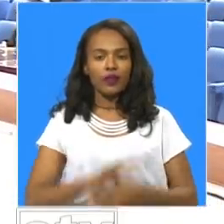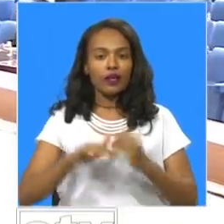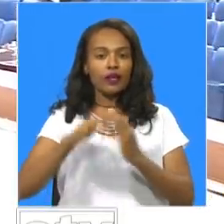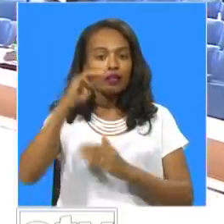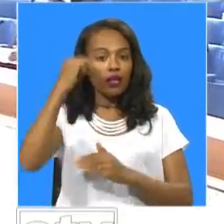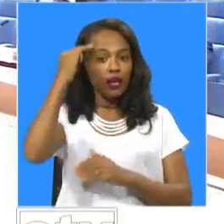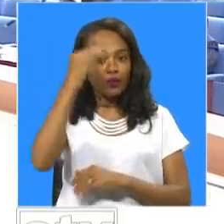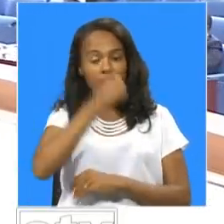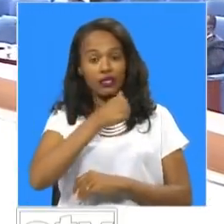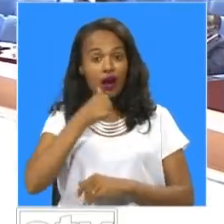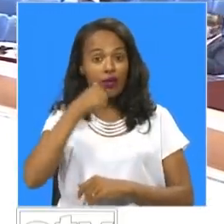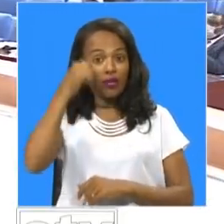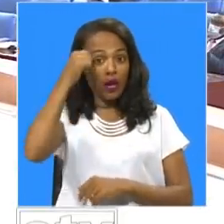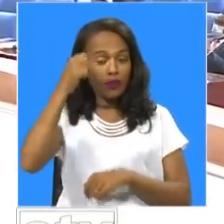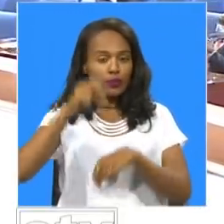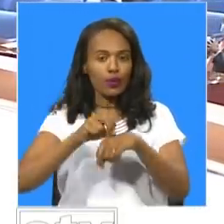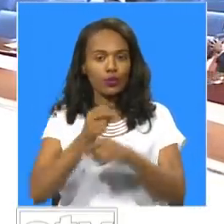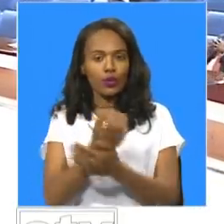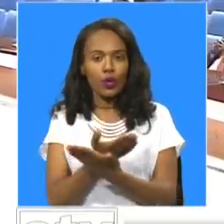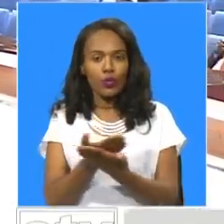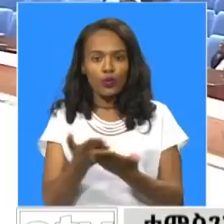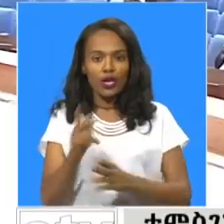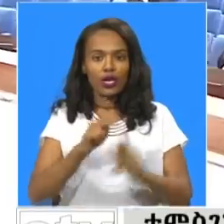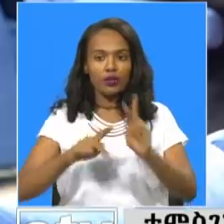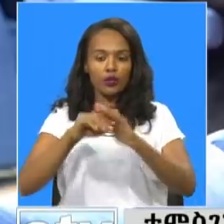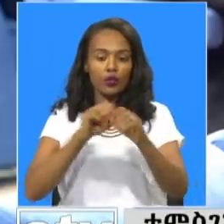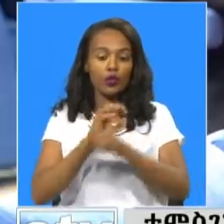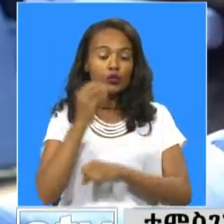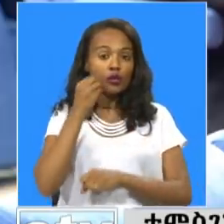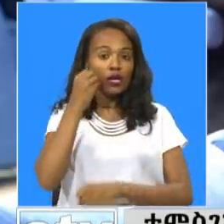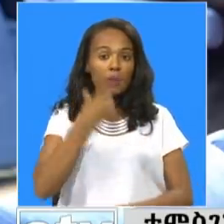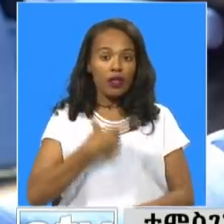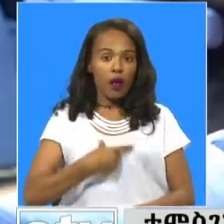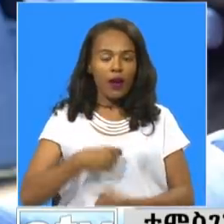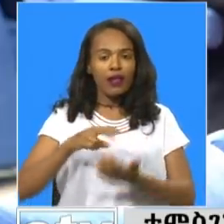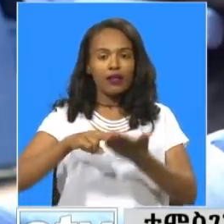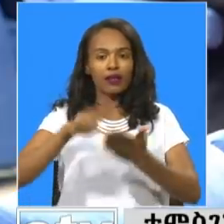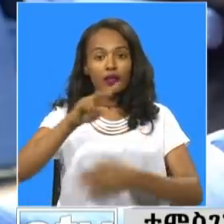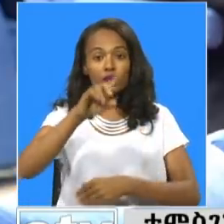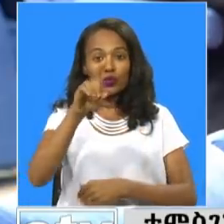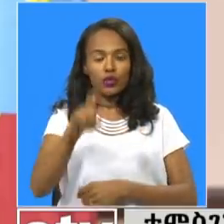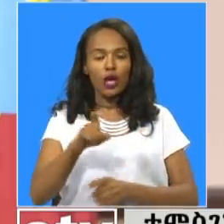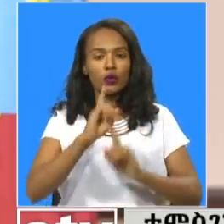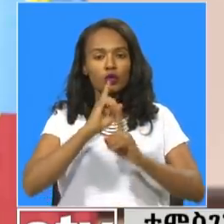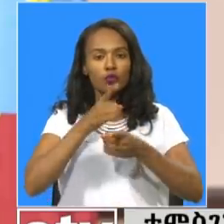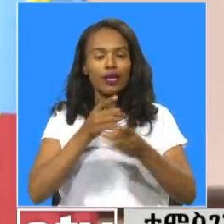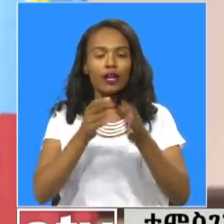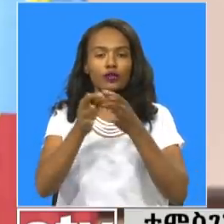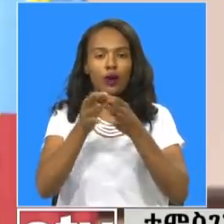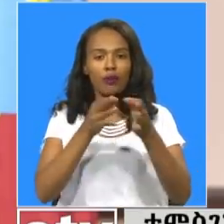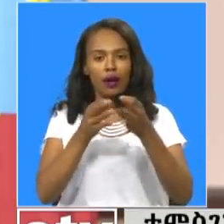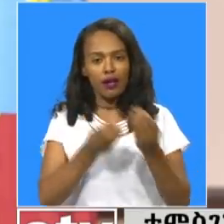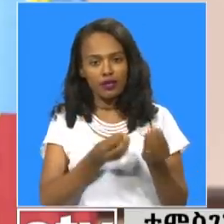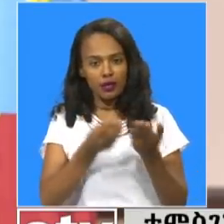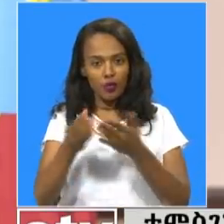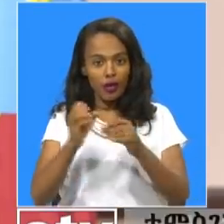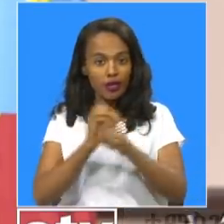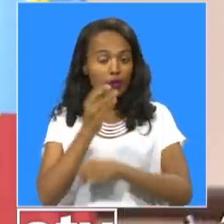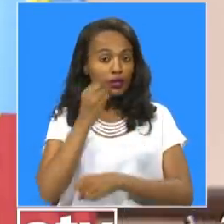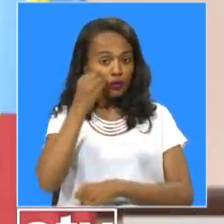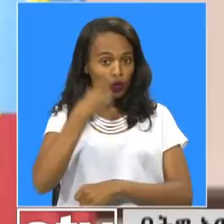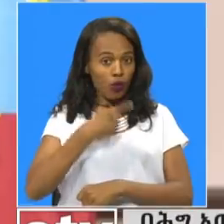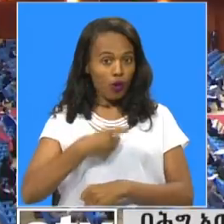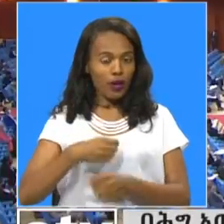ጠቅላይ ሚኒስትር አብይ አህመድ በወቅታዊ ጉዳዮች ዙሪያ ከህዝብ ተወካዮች ምክር ቤት አባላት ለተነሱ ጥያቄዎች ምላሽና ማብራሪያ ሰጥተዋል። የምክር ቤቱ